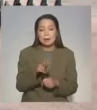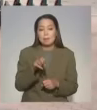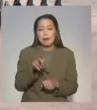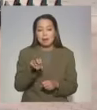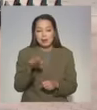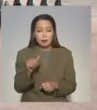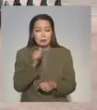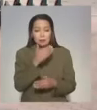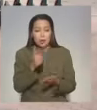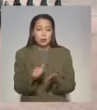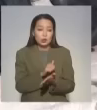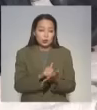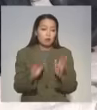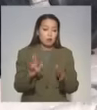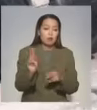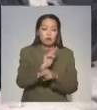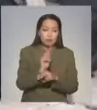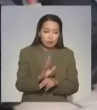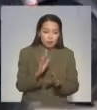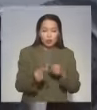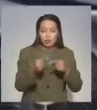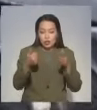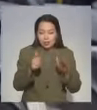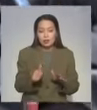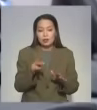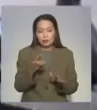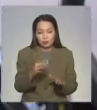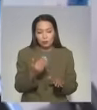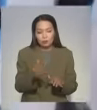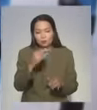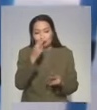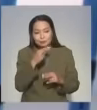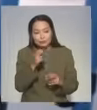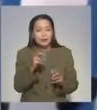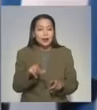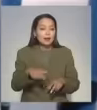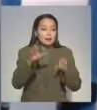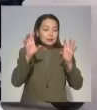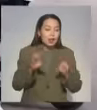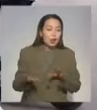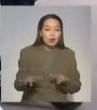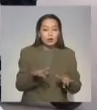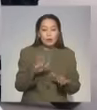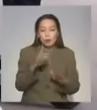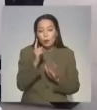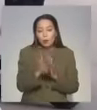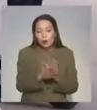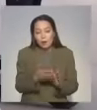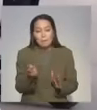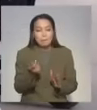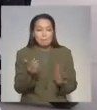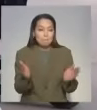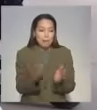что документ придется корректировать, а пока его примут в этом виде. Так, в закон о дорожном движении вводится понятие «малое